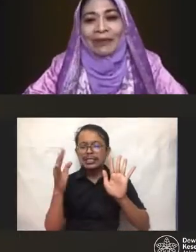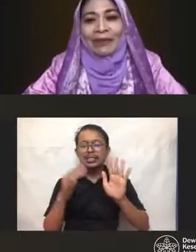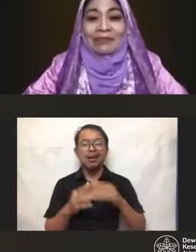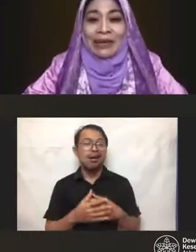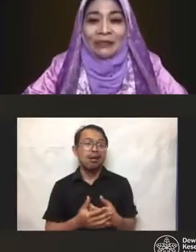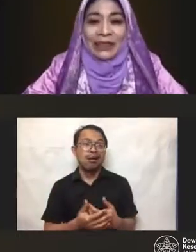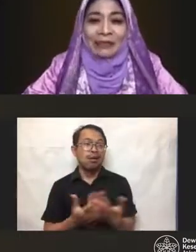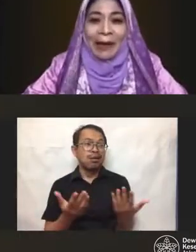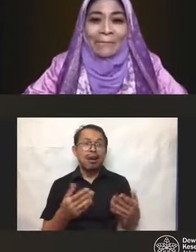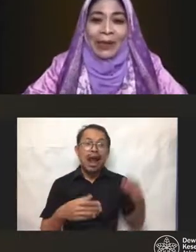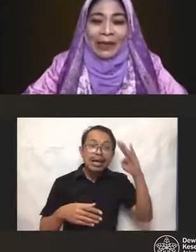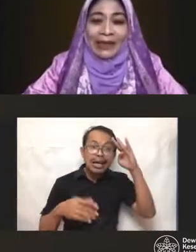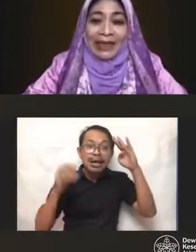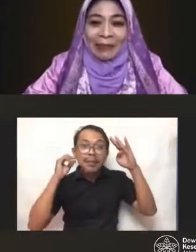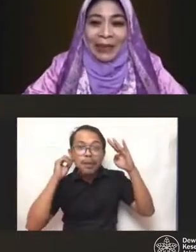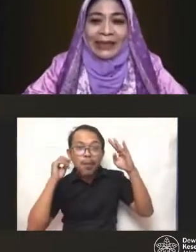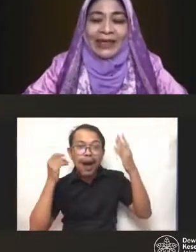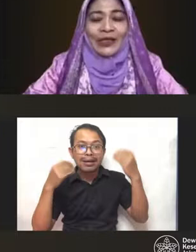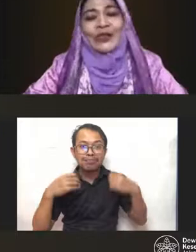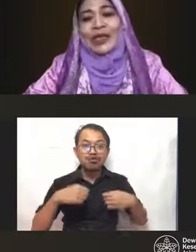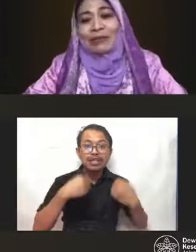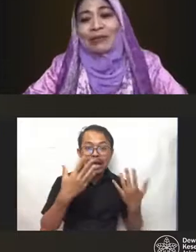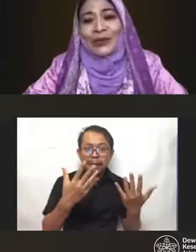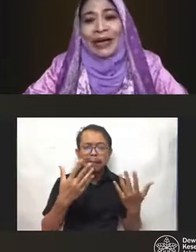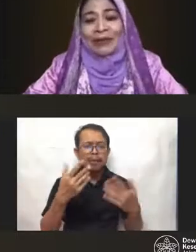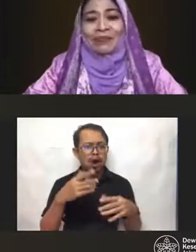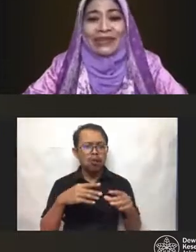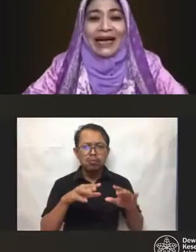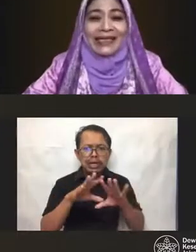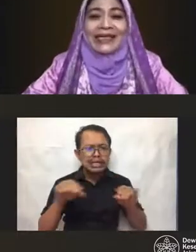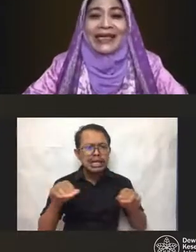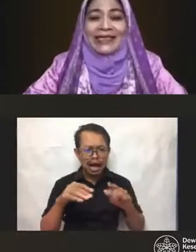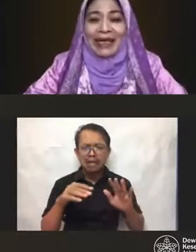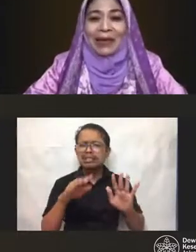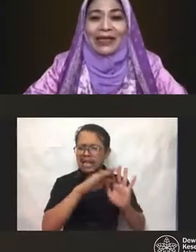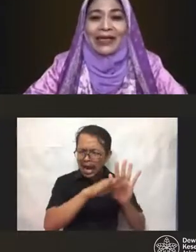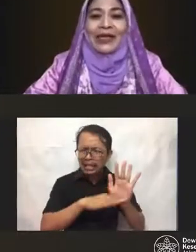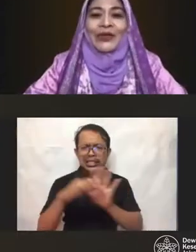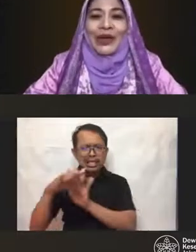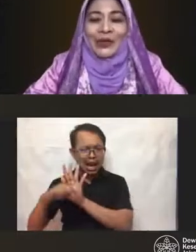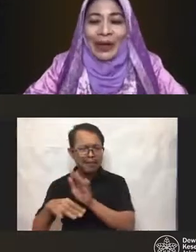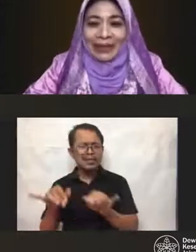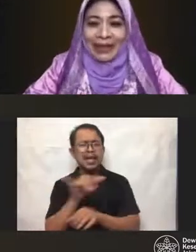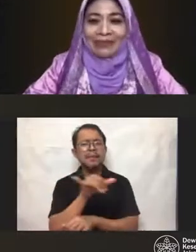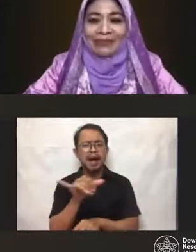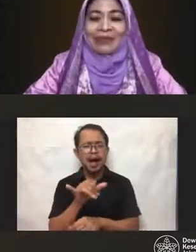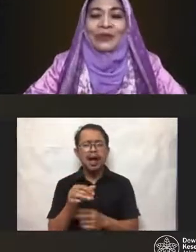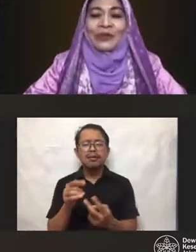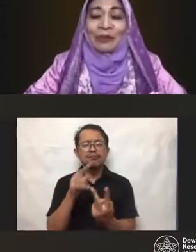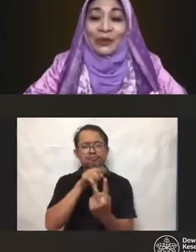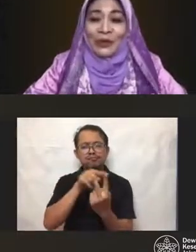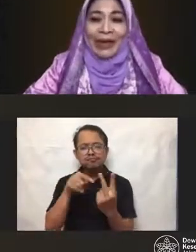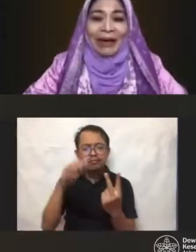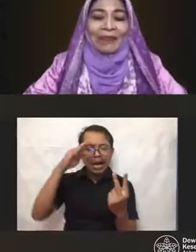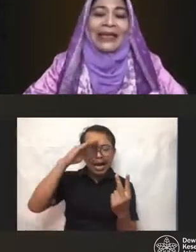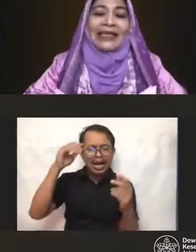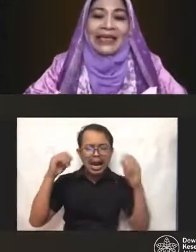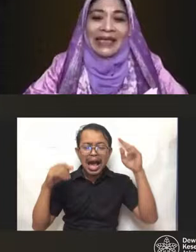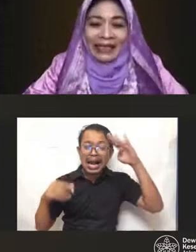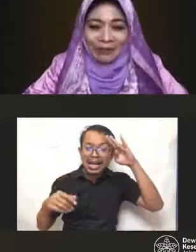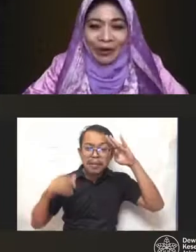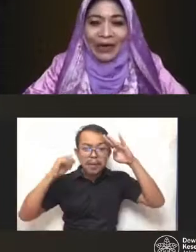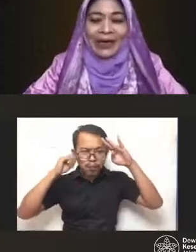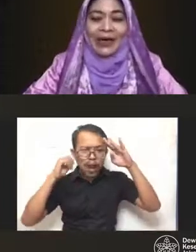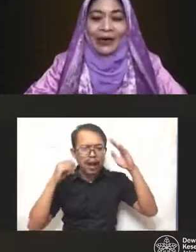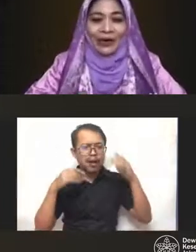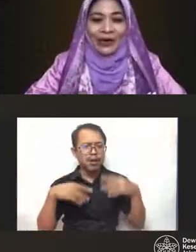perempuan, muslim dan muslimah, ketika bekerja itu juga membutuhkan persyaratan yang sama. Dua-duanya membutuhkan apa,